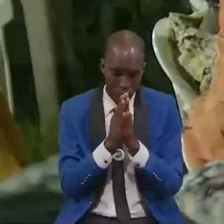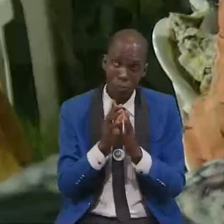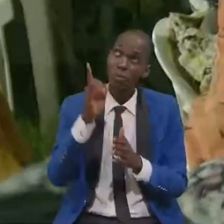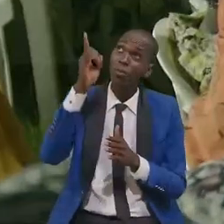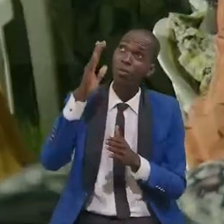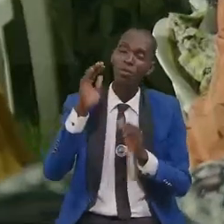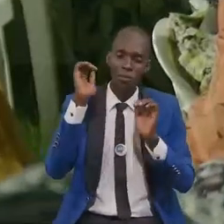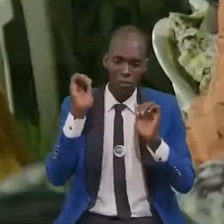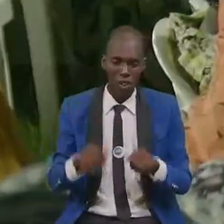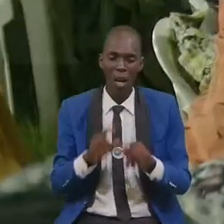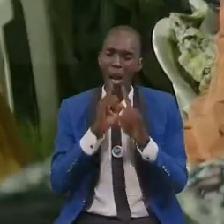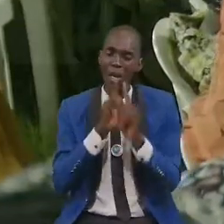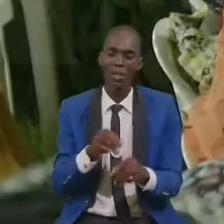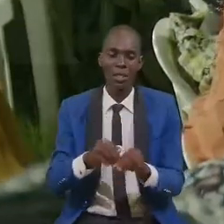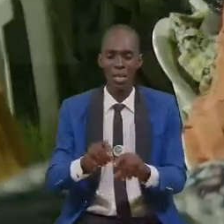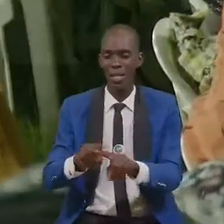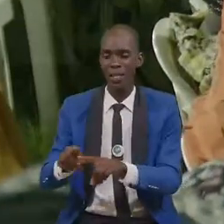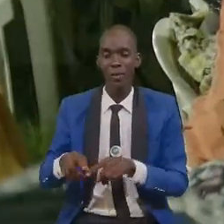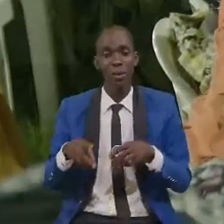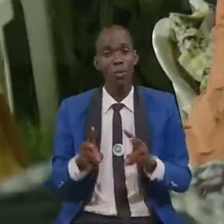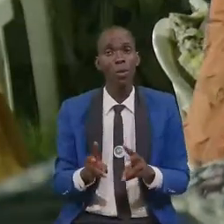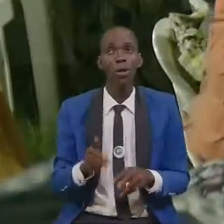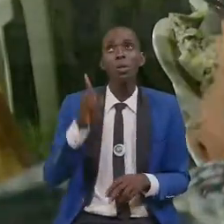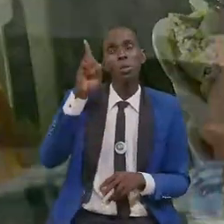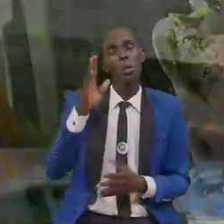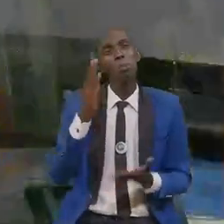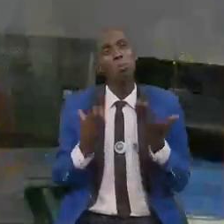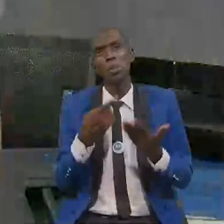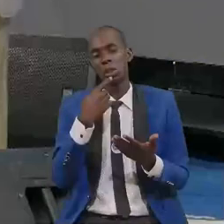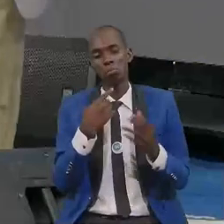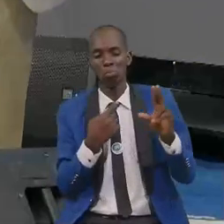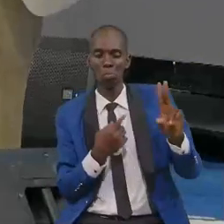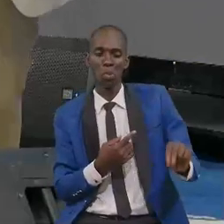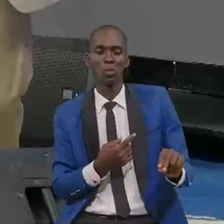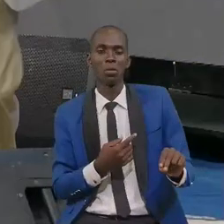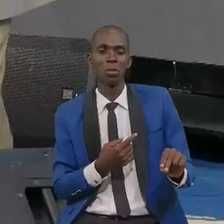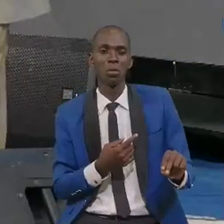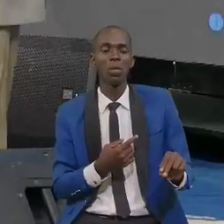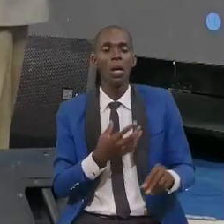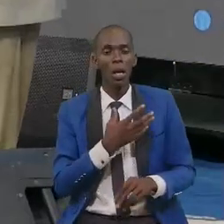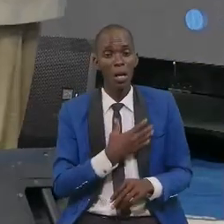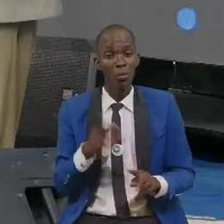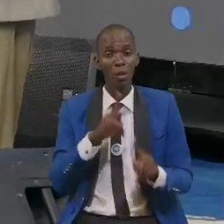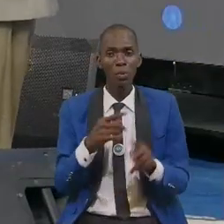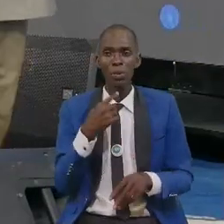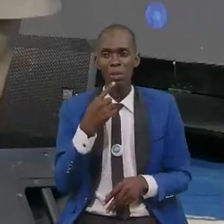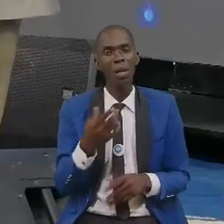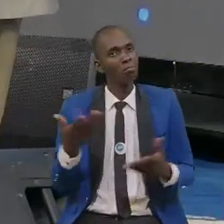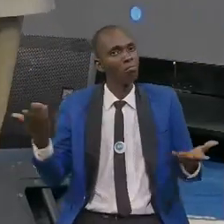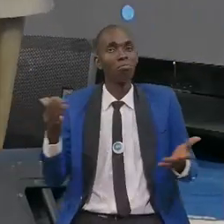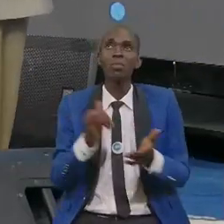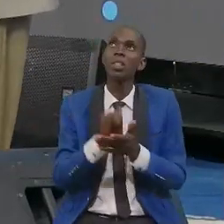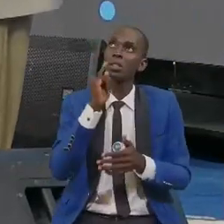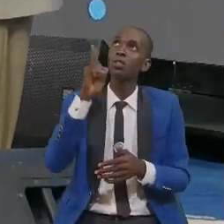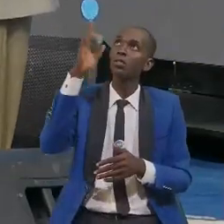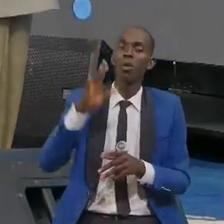de différentes manières Dieu peut dire non et ils disent ça c'est une réponse non ce n'est pas